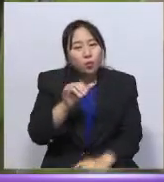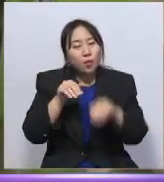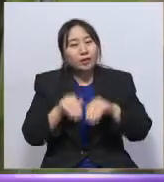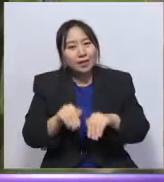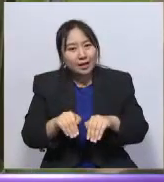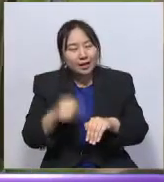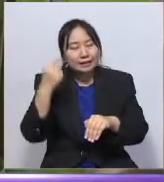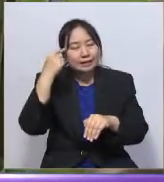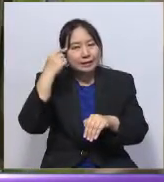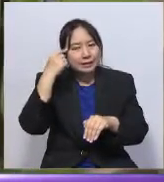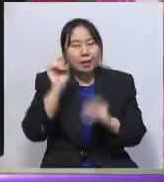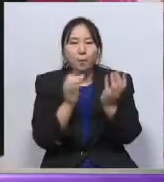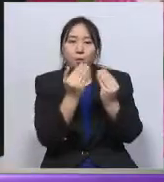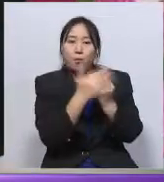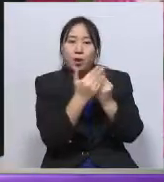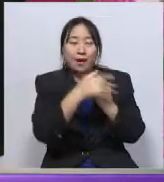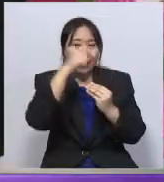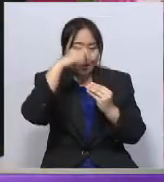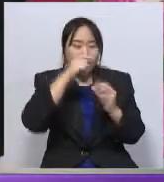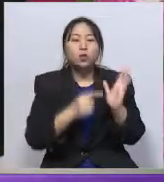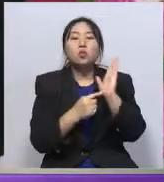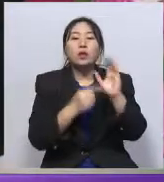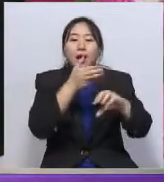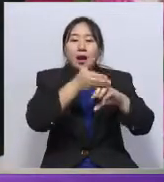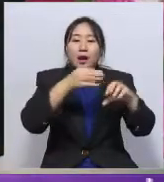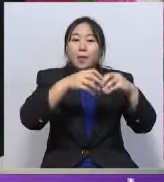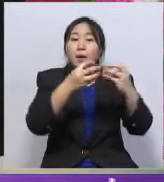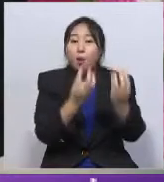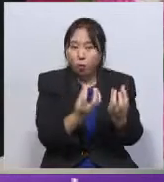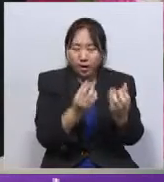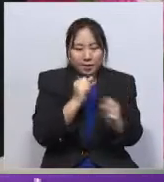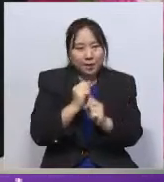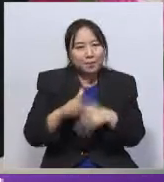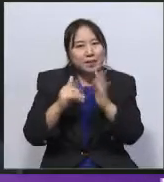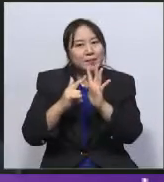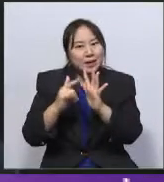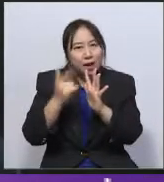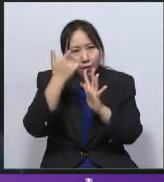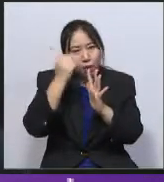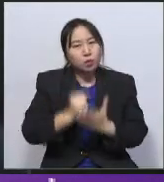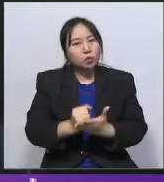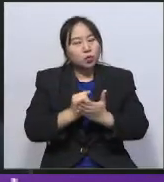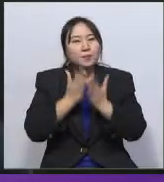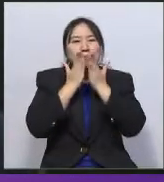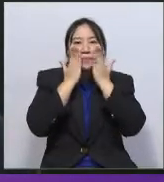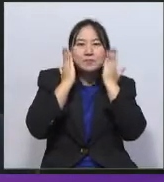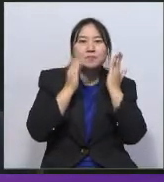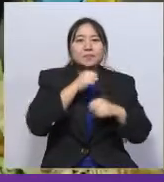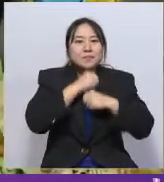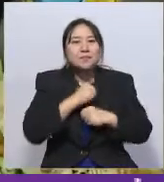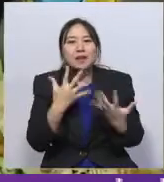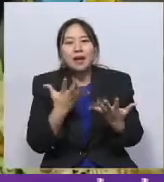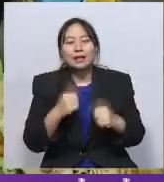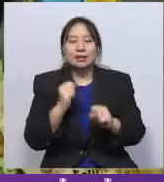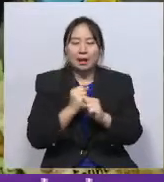าดึงศักยภาพผลไม้ไทยเช่นมังคุดมาพัฒนาเป็นสมุนไพรเพราะมีฤทธิ์ต้านอนุมูลอิสระสามารถทำตลา